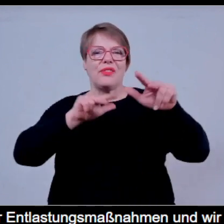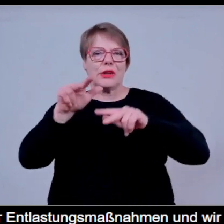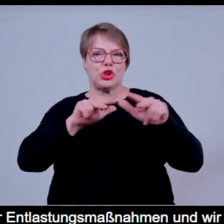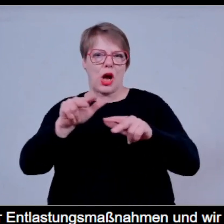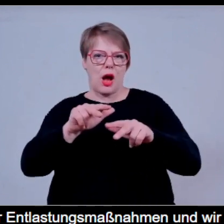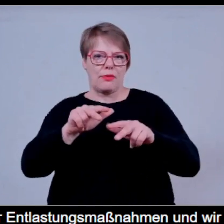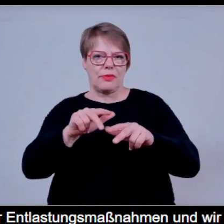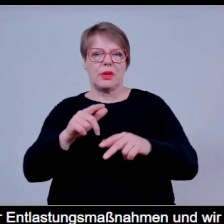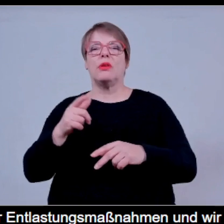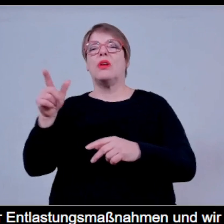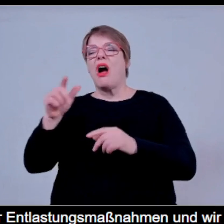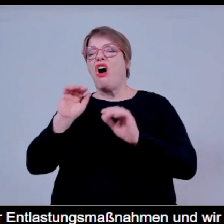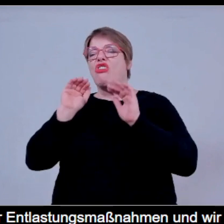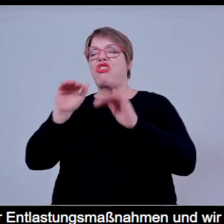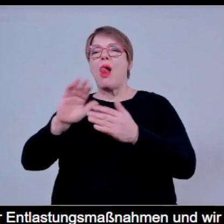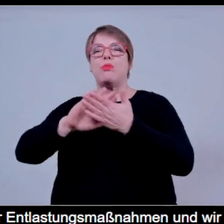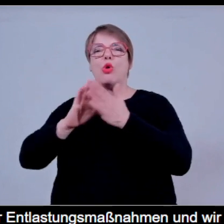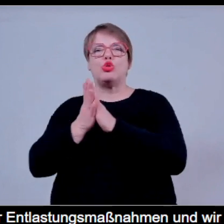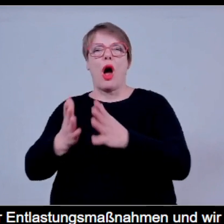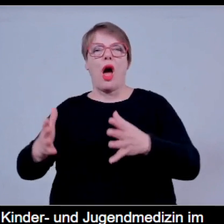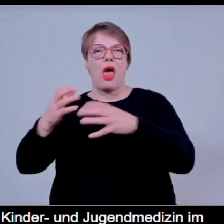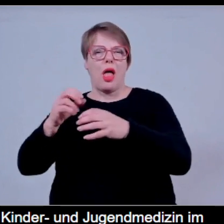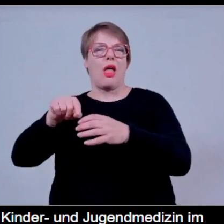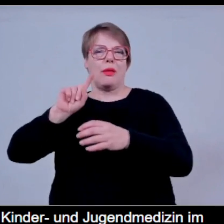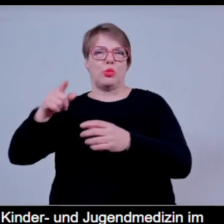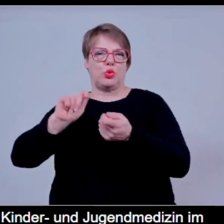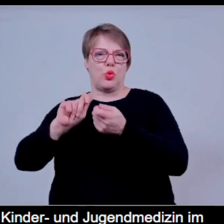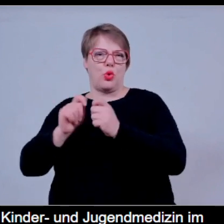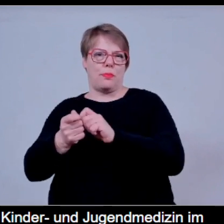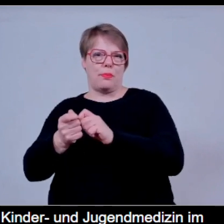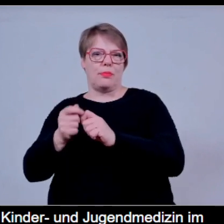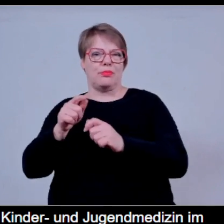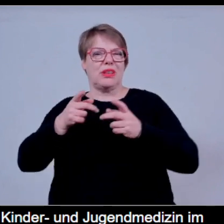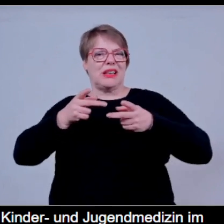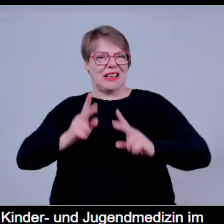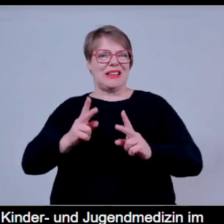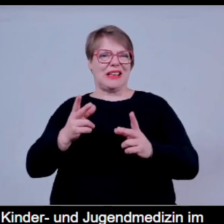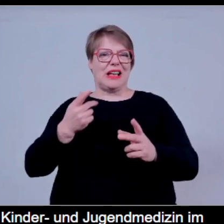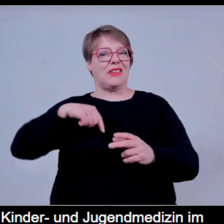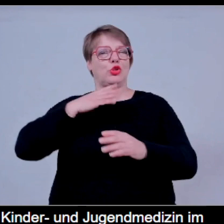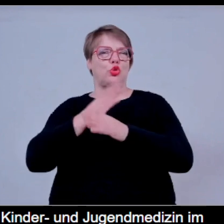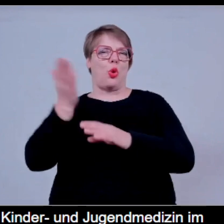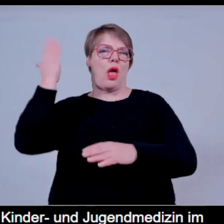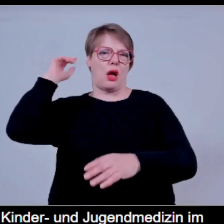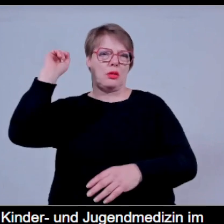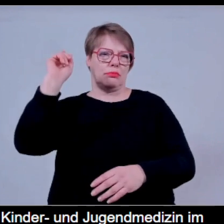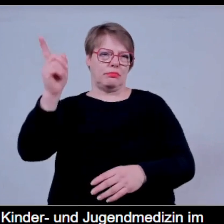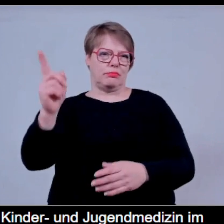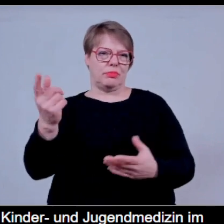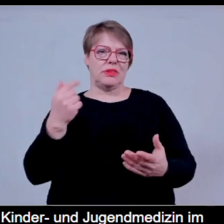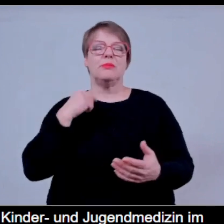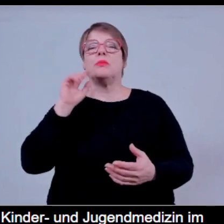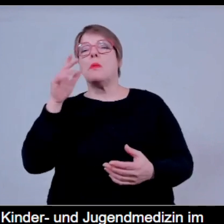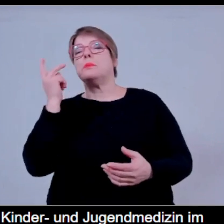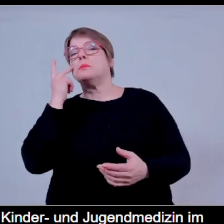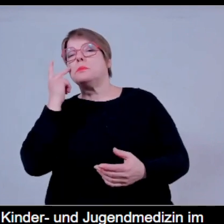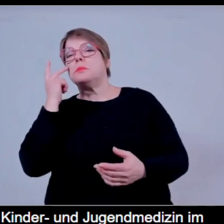zur Pressekonferenz die Unterlagen bekommen. Ja, das kann man jetzt werden, wie man will, was Kommunikation angeht. Immerhin war es nicht